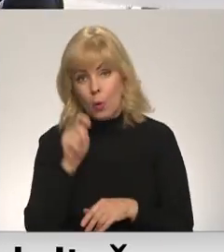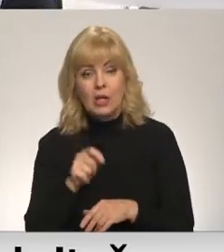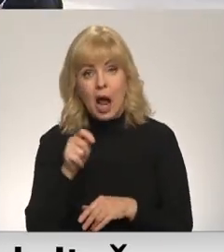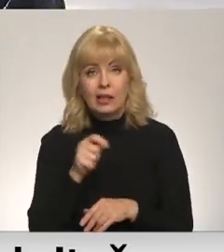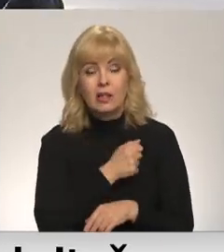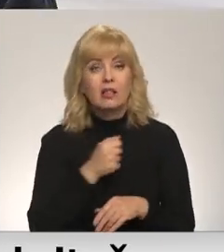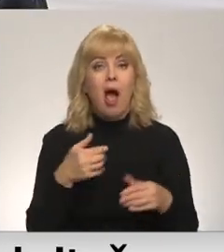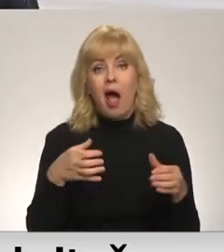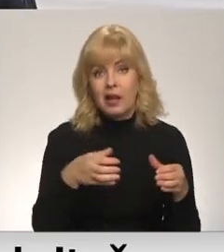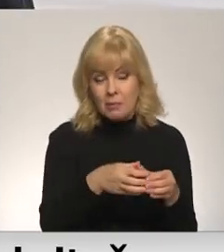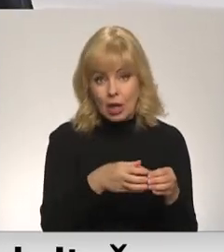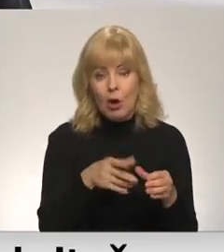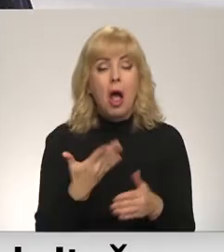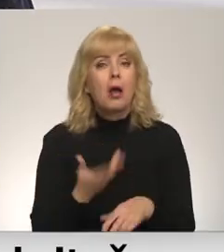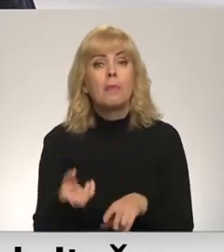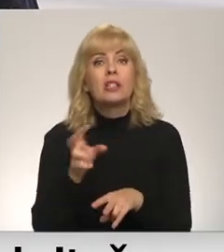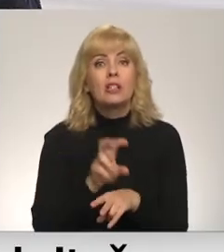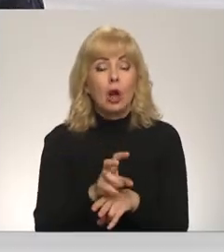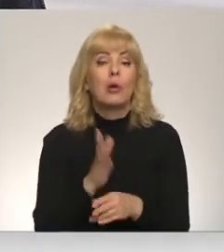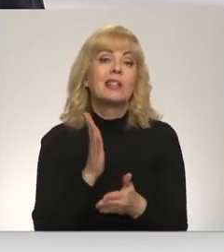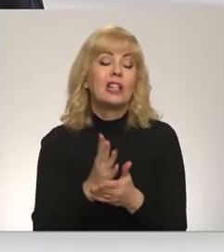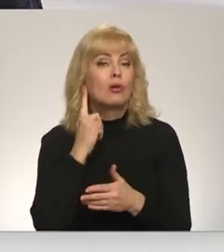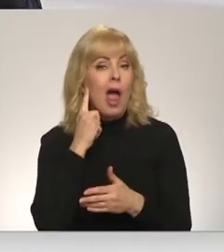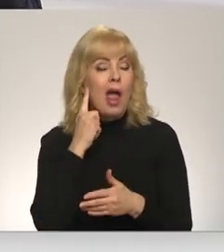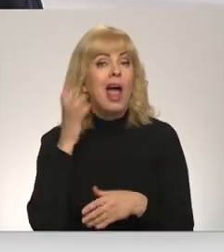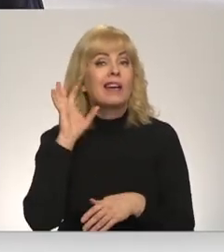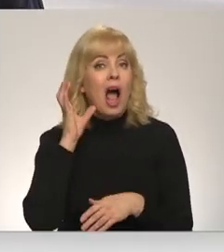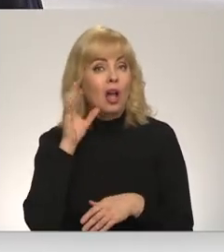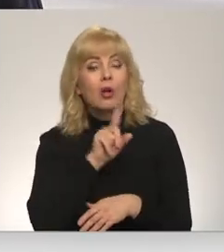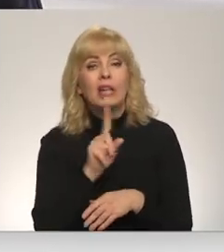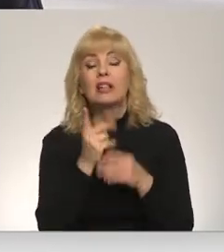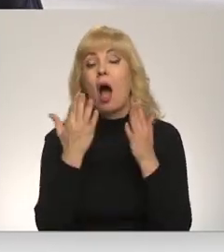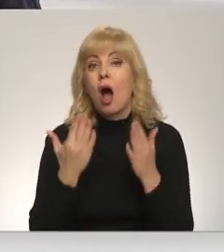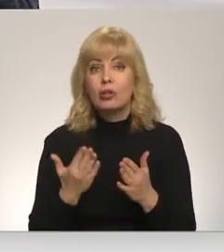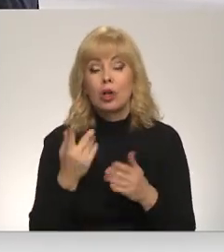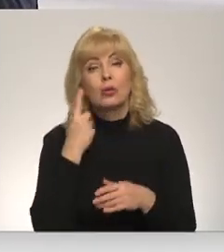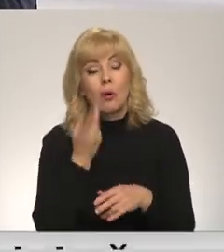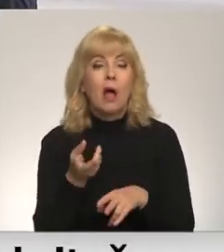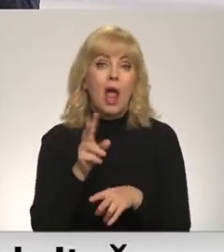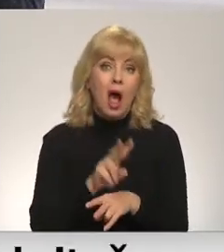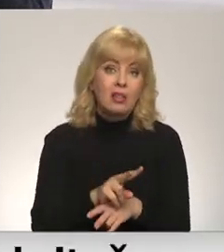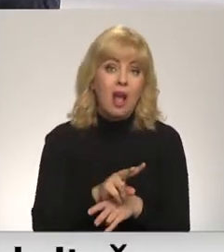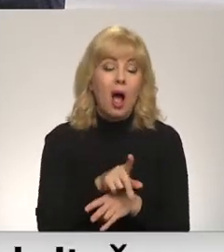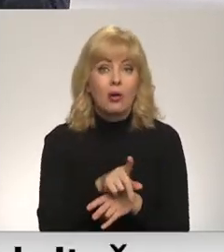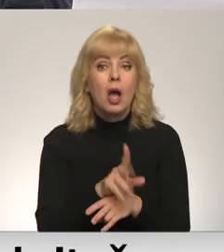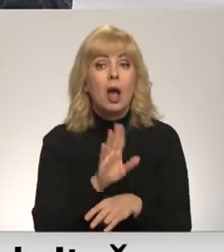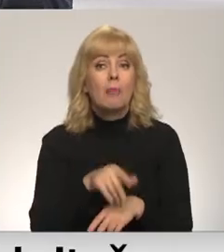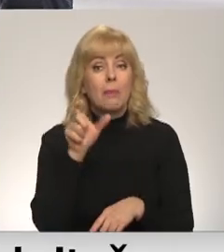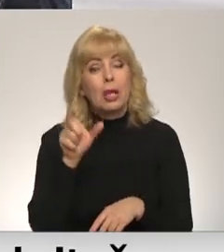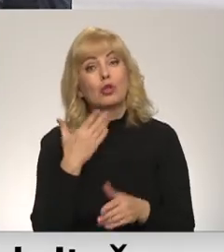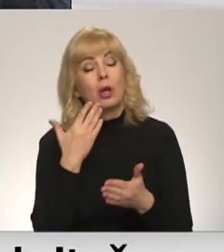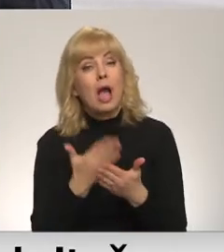esat ieradies šeit šorīt? Nu, dzirdēju ziņās par radio, ka tāda akcija ir. Nu, es domāju, jāatnāk tas jāatrauc uz pilsonisko